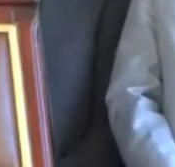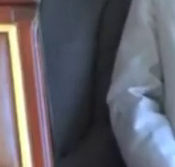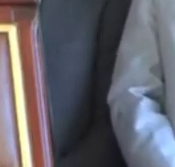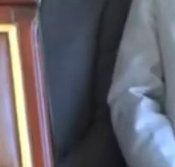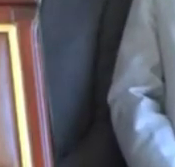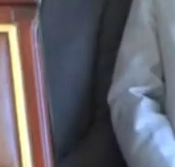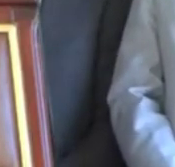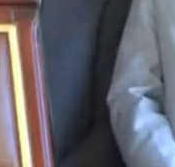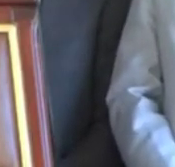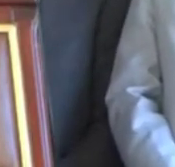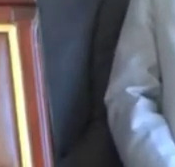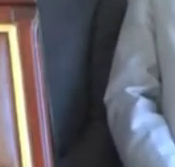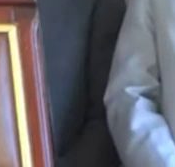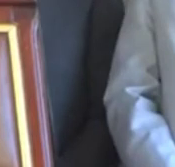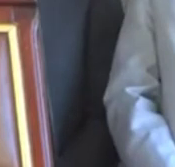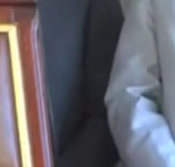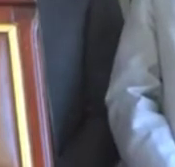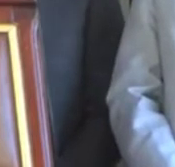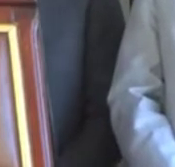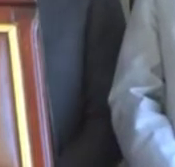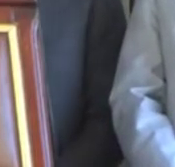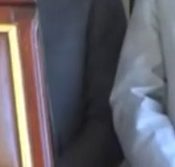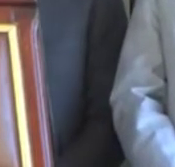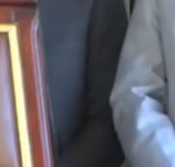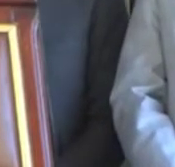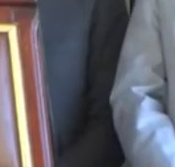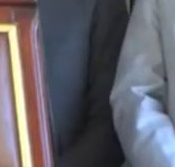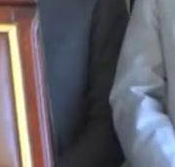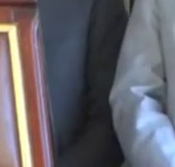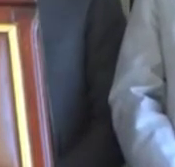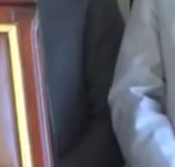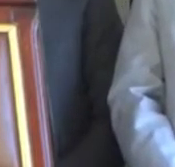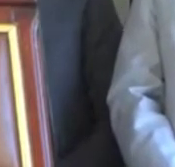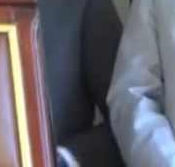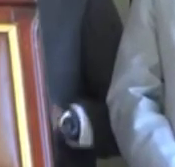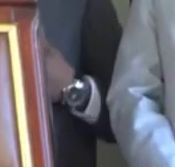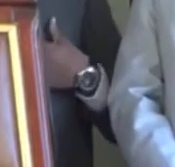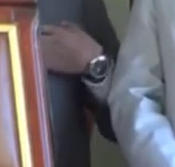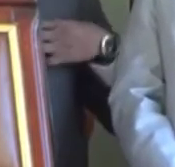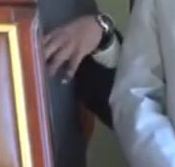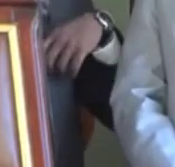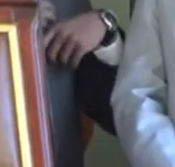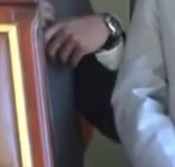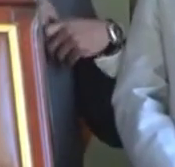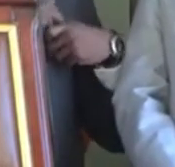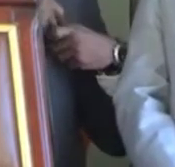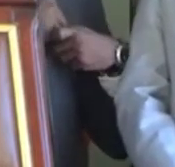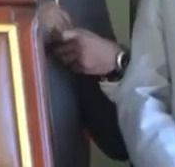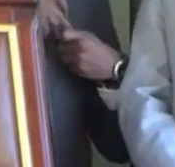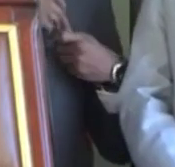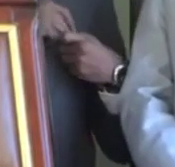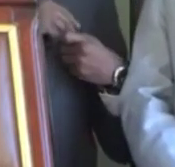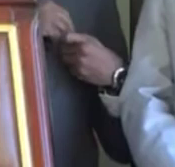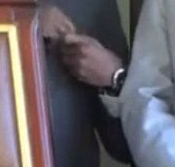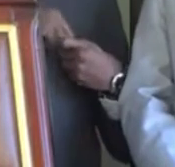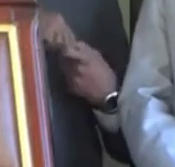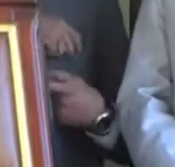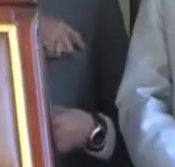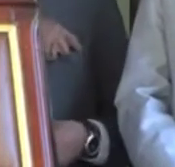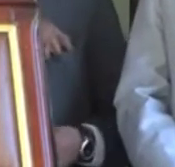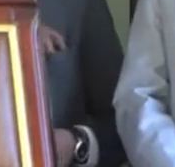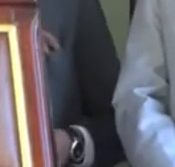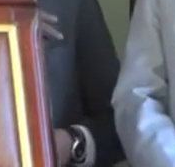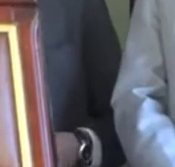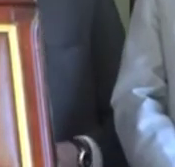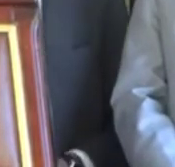Et le ça, l'opinion publique nationale et internationale a connaît